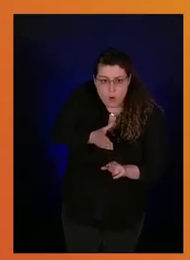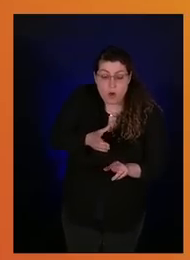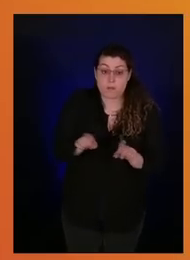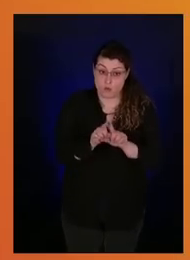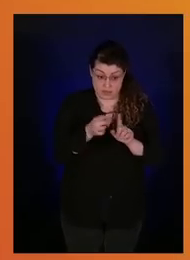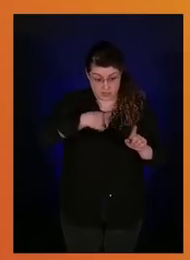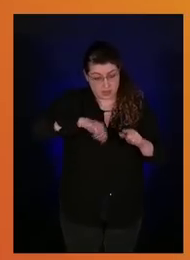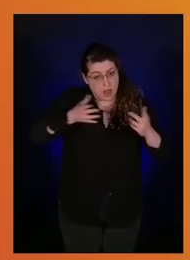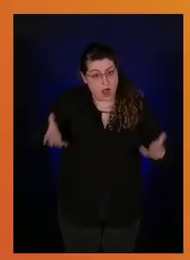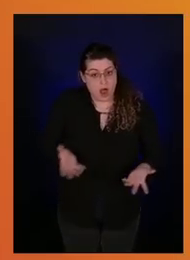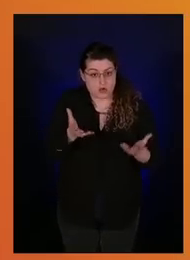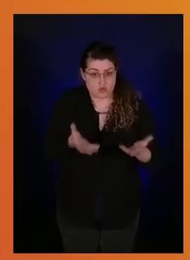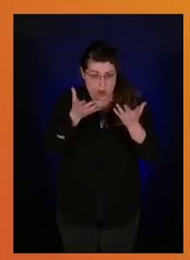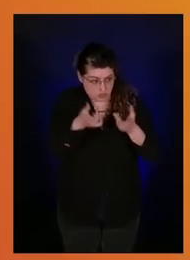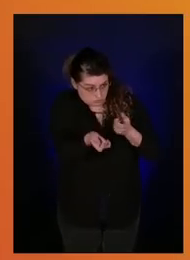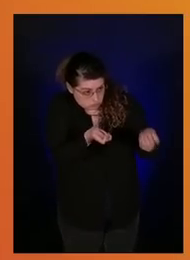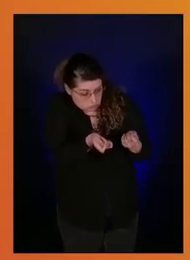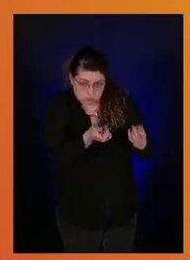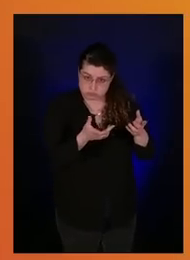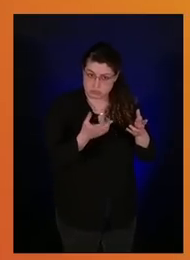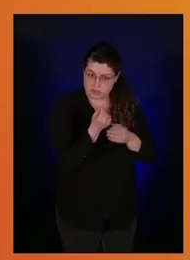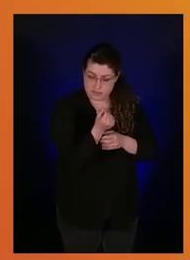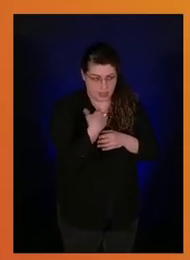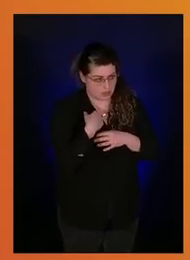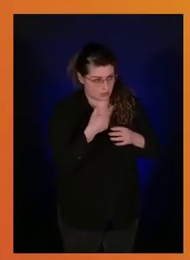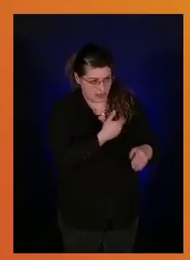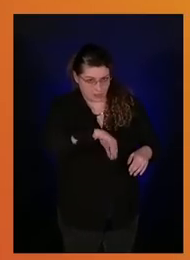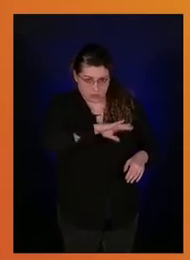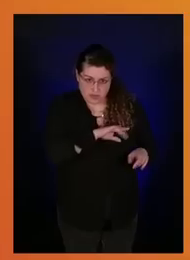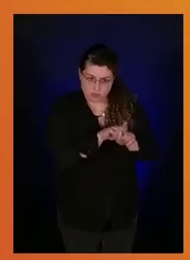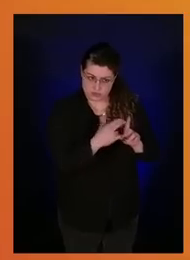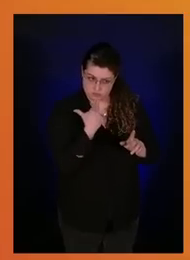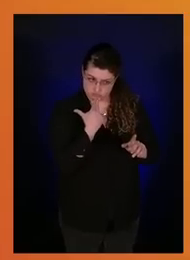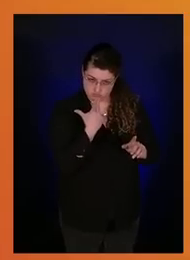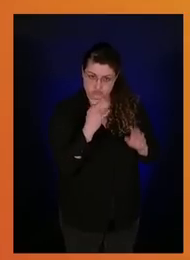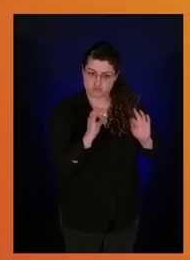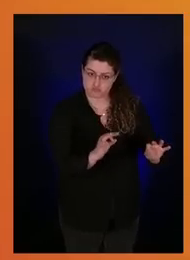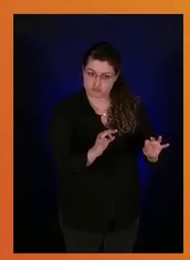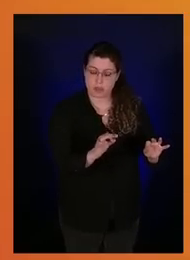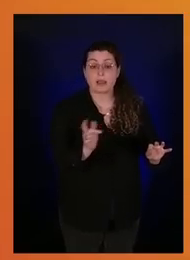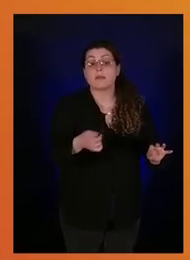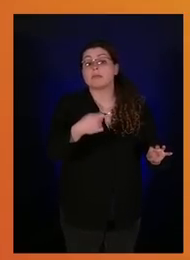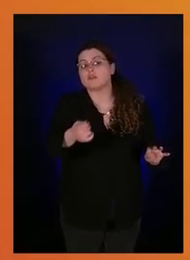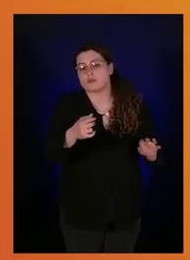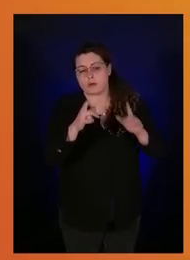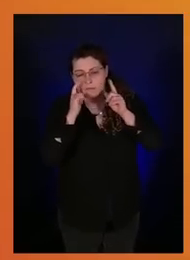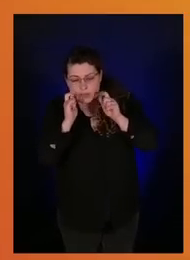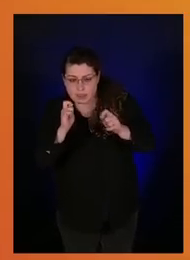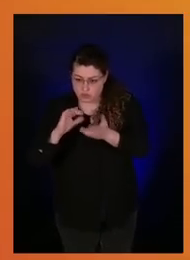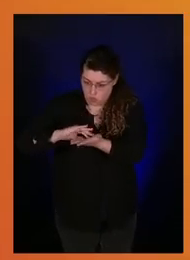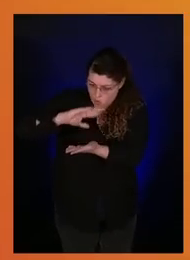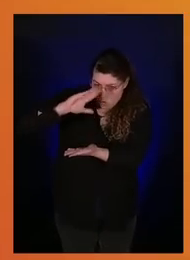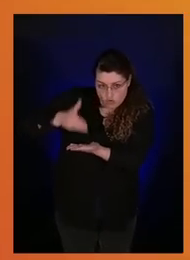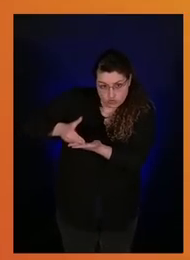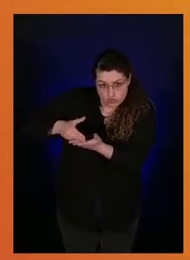également une gestion financière responsable et efficiente, en favorisant notamment l'optimisation des ressources et